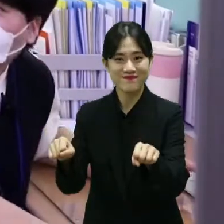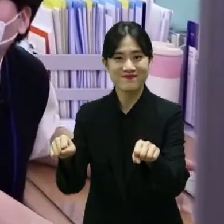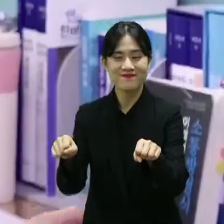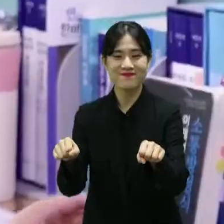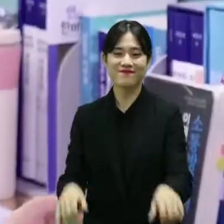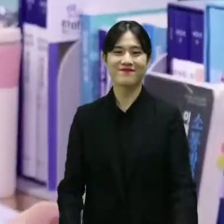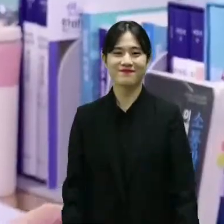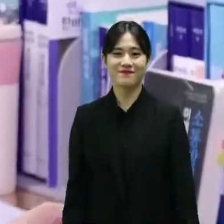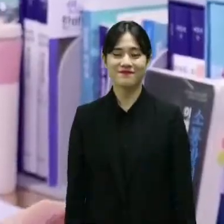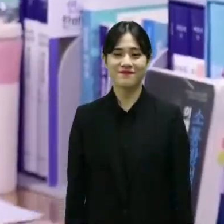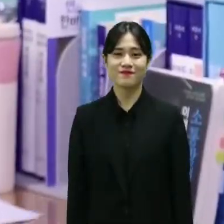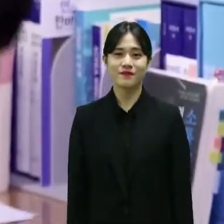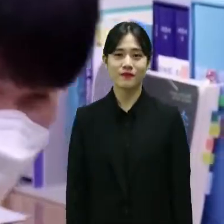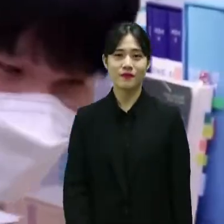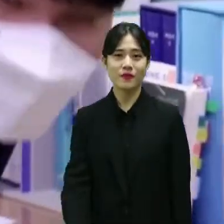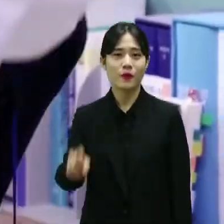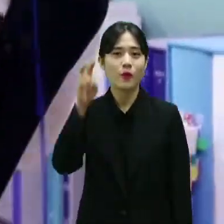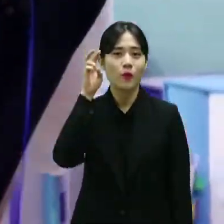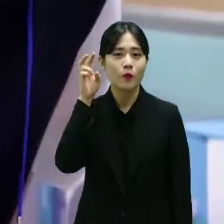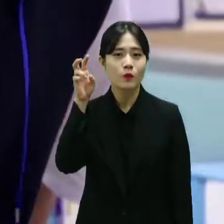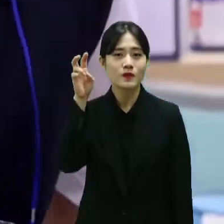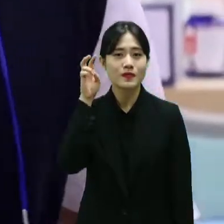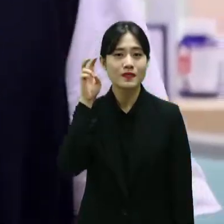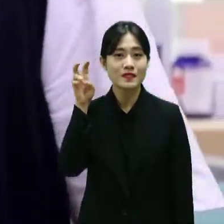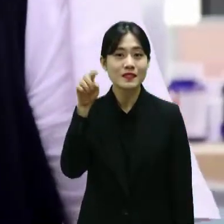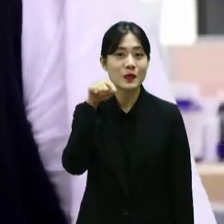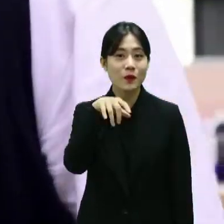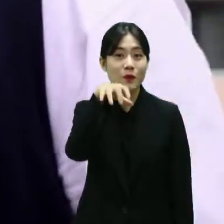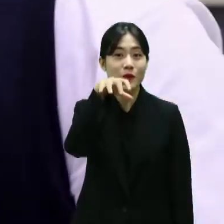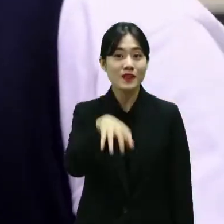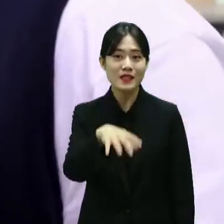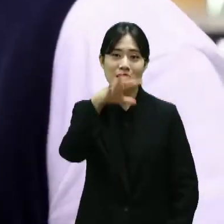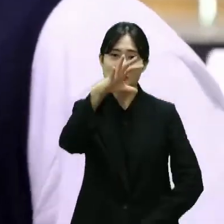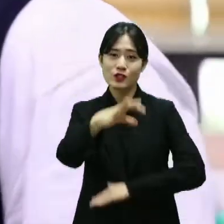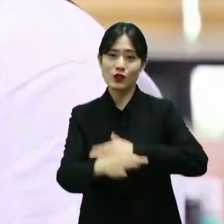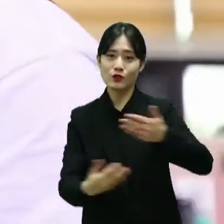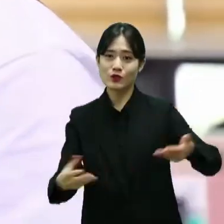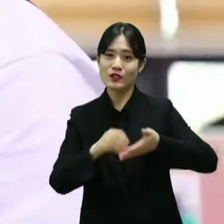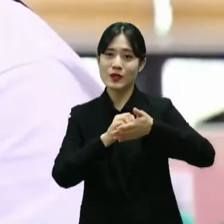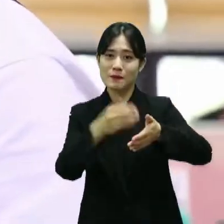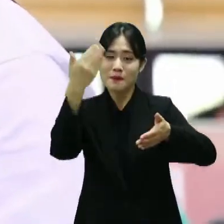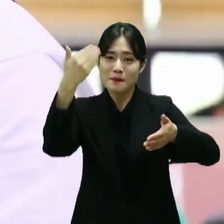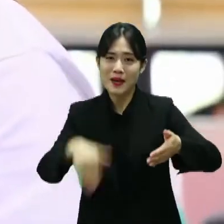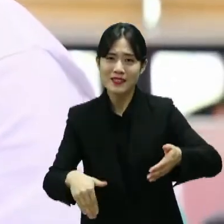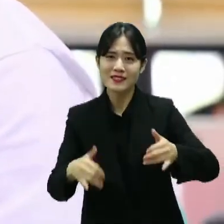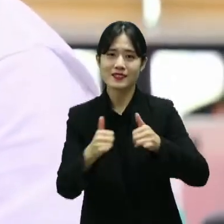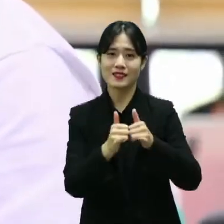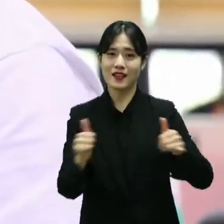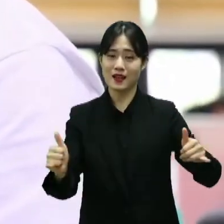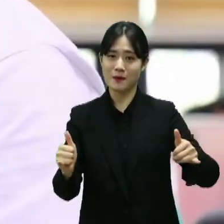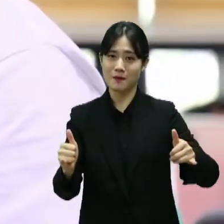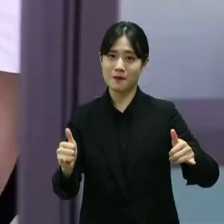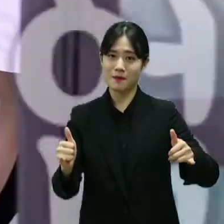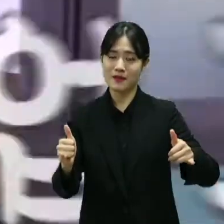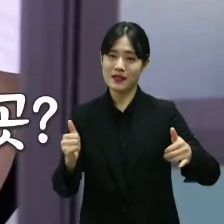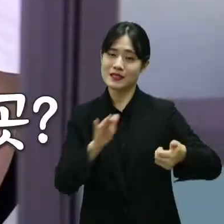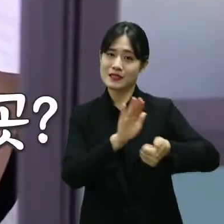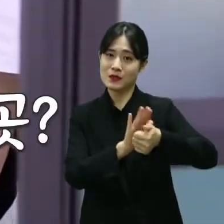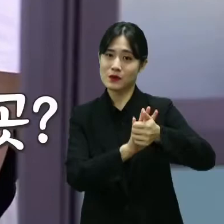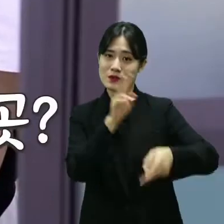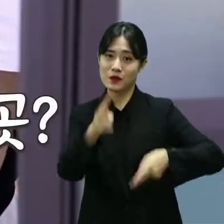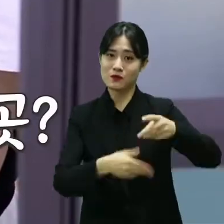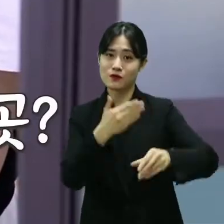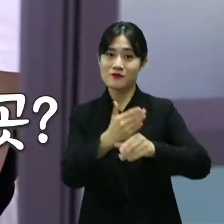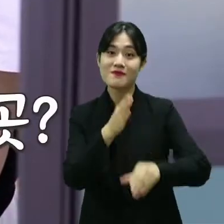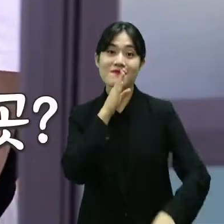안녕하세요. 네, 안녕하세요. 혹시 여기가 그 서구의 미취업 청년의 취업 성공 디딤돌이라는 청년 인턴